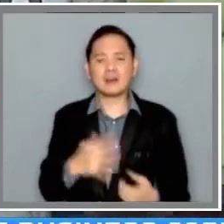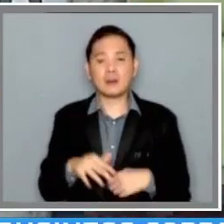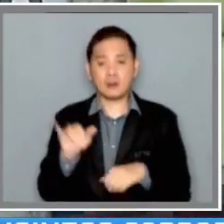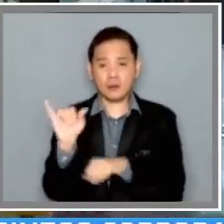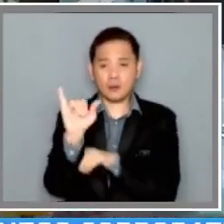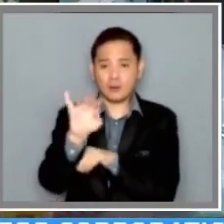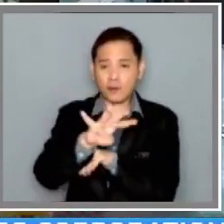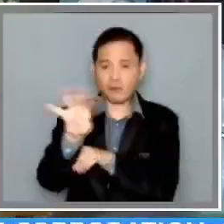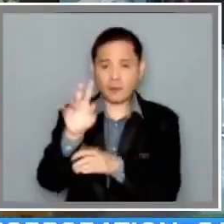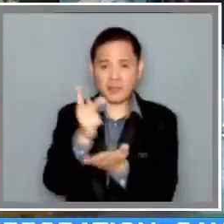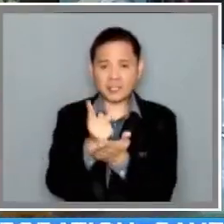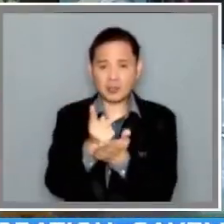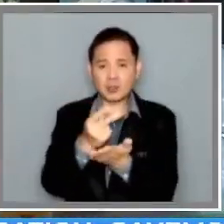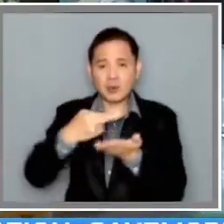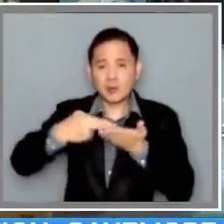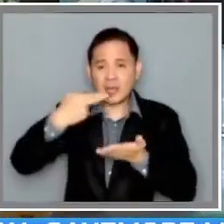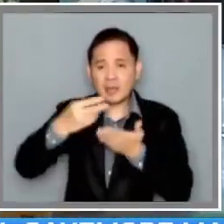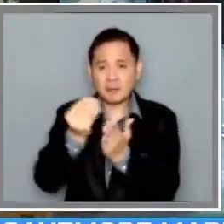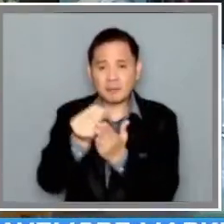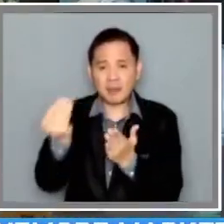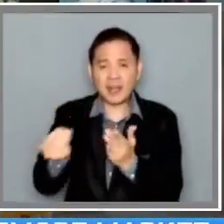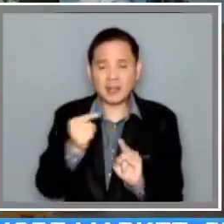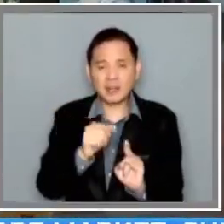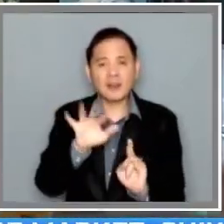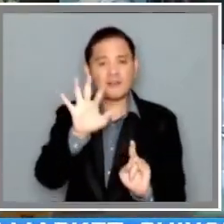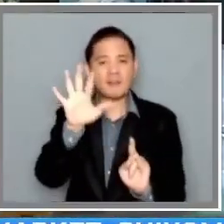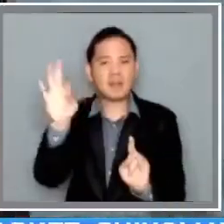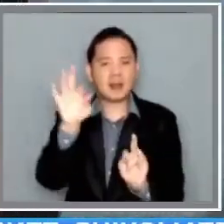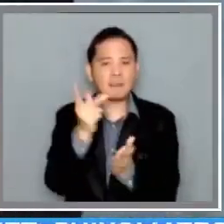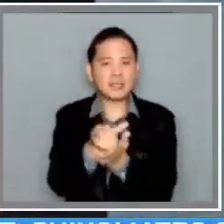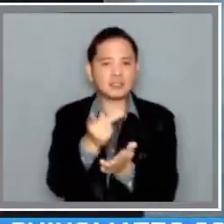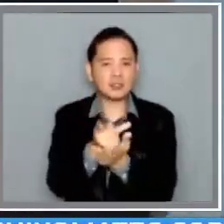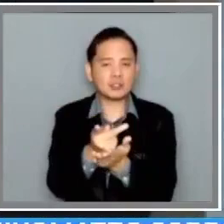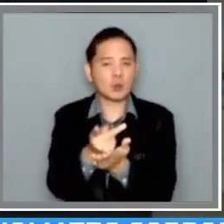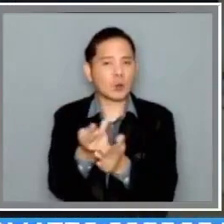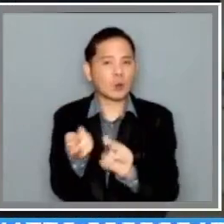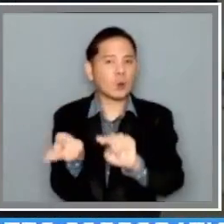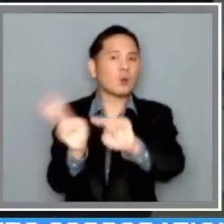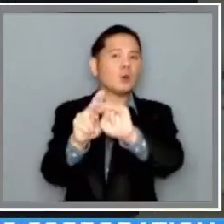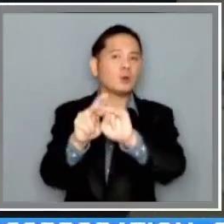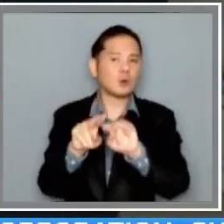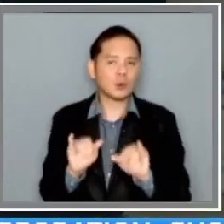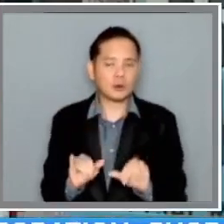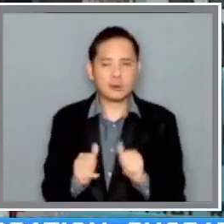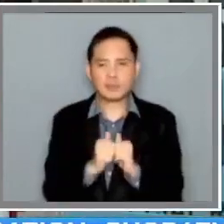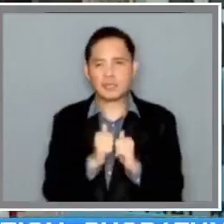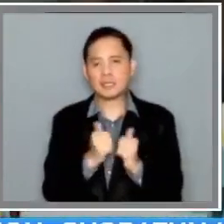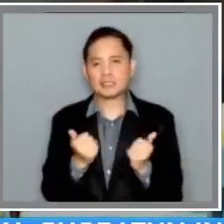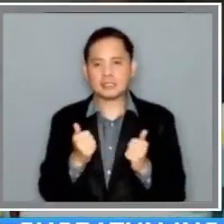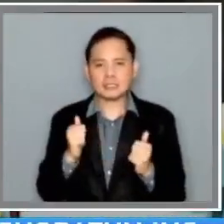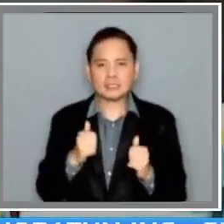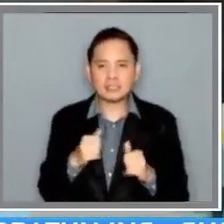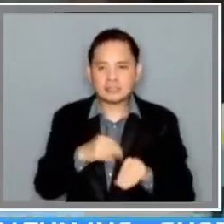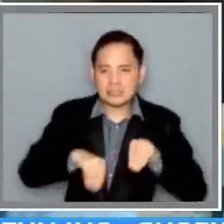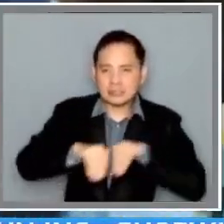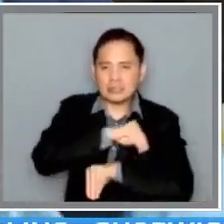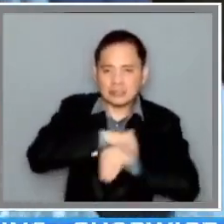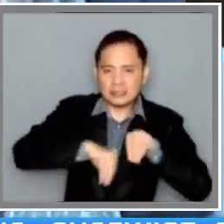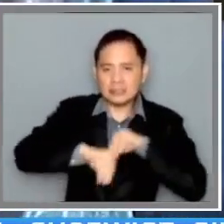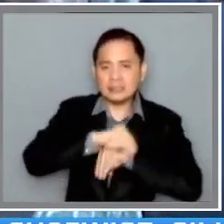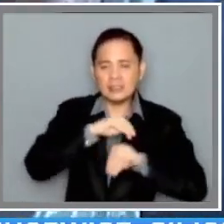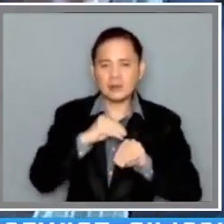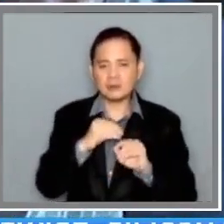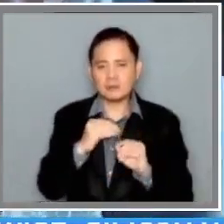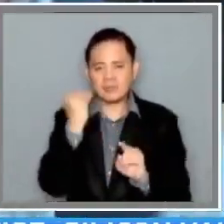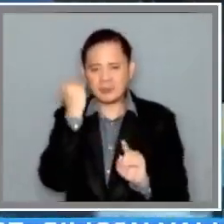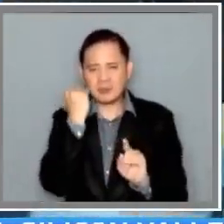kilong bigas na binibili niya, 59 pesos na. Kaya siya na lang daw ang bahalang magremedyo. Bawas tayo sa kain. Hindi nakakain ng almusal. Kape